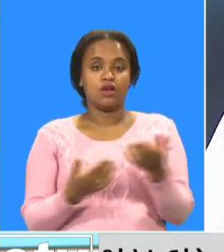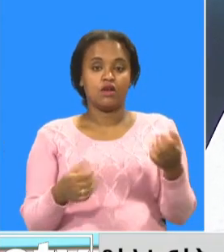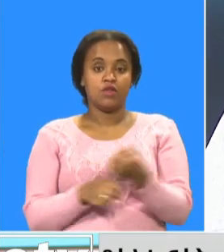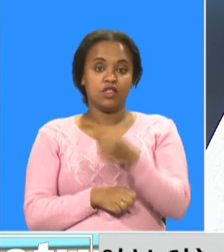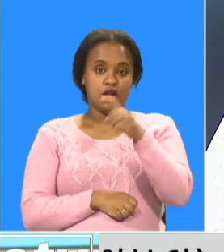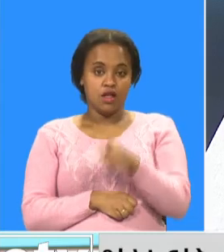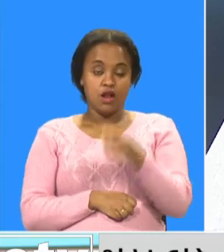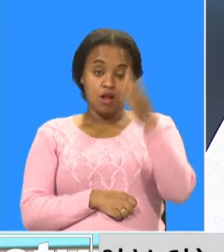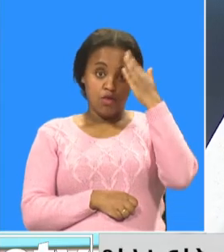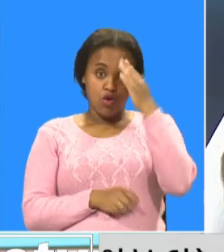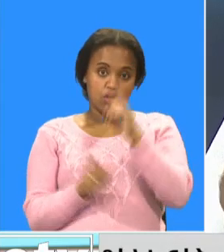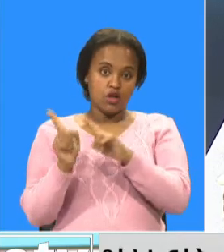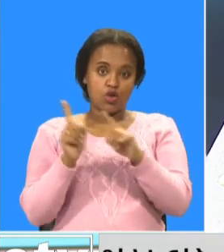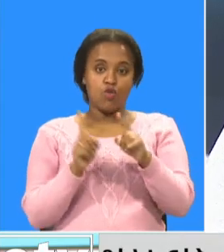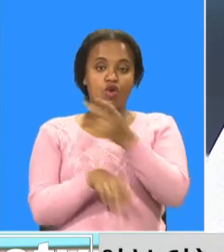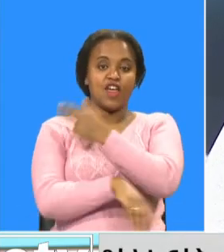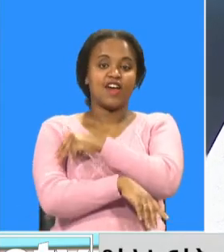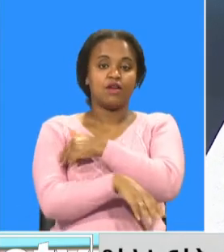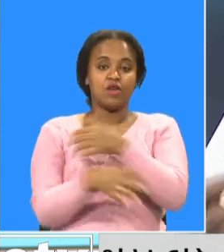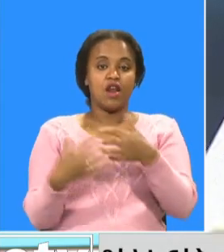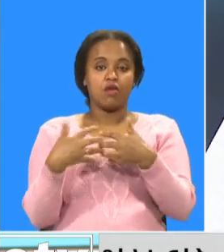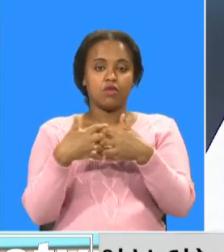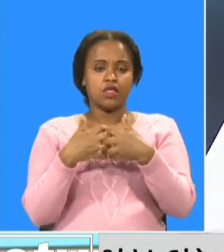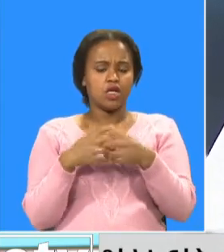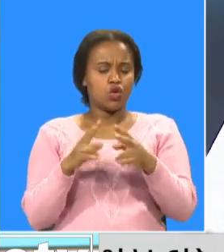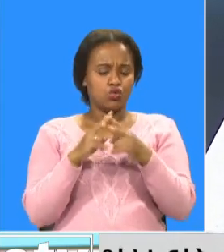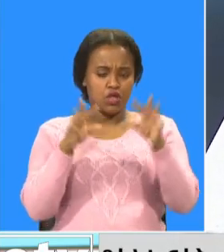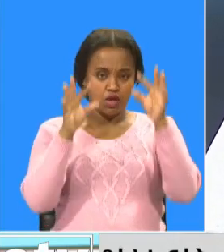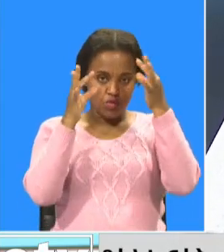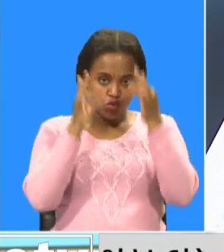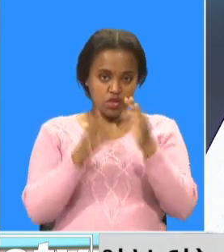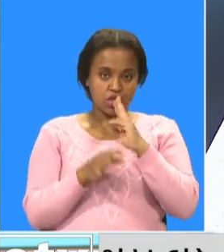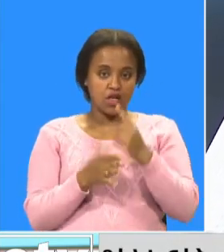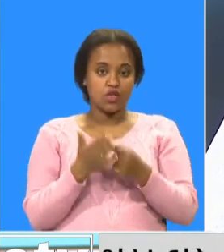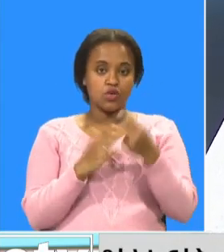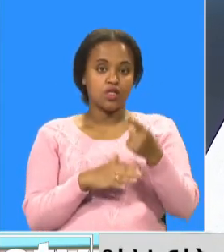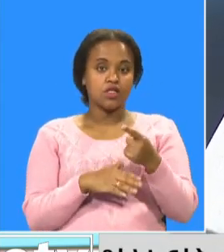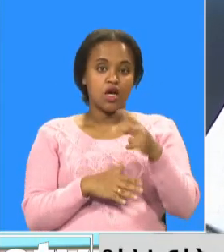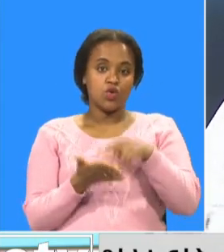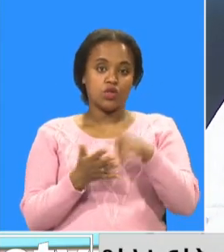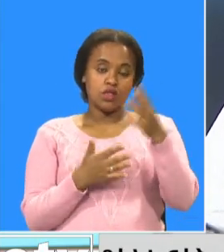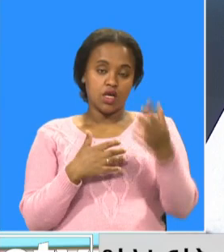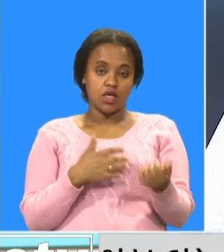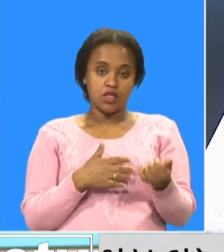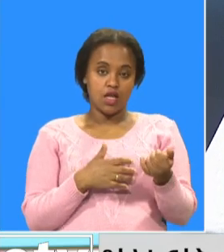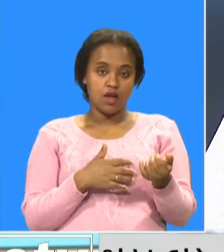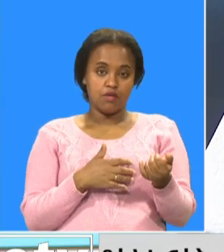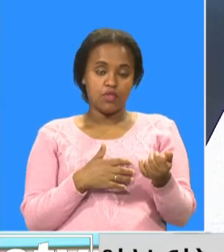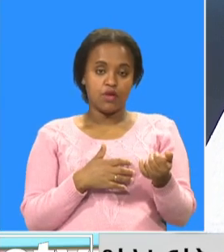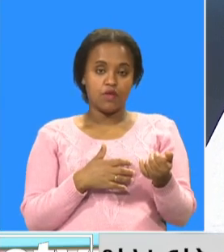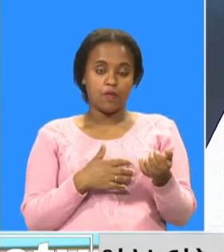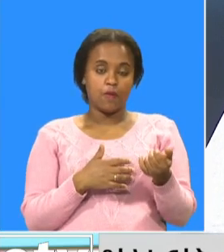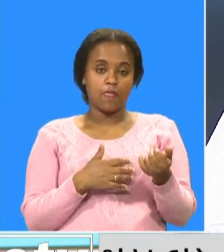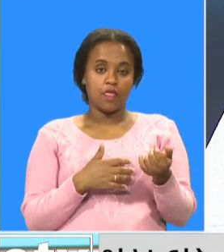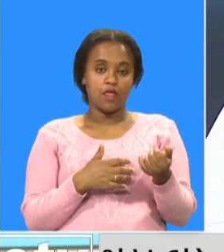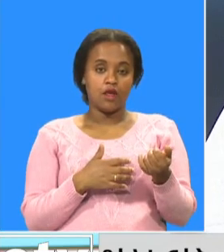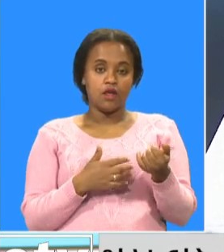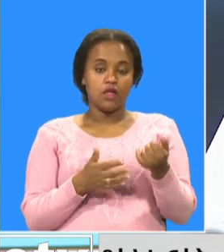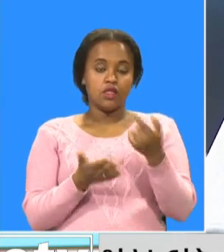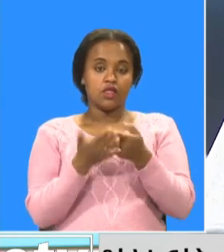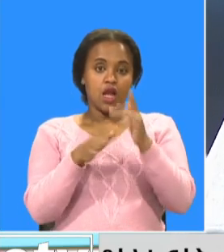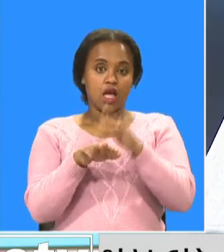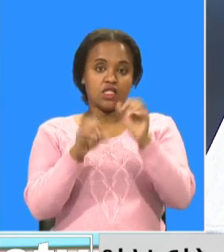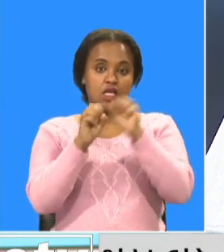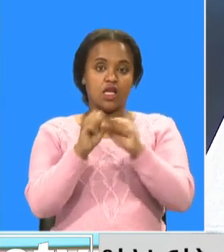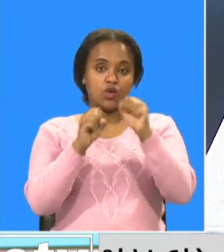አለባቸው። ለማወቅ ደግሞ የህክምና መሳሪያዎች ባይዘ በጣም ወሳኝ ናቸው። ለዛ ነው ቅድም ሳነሳ የነበረው። እዚህ ላይ ደግሞ ሳይንቲስቶች በጣም